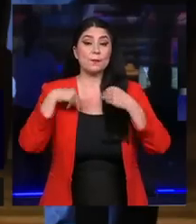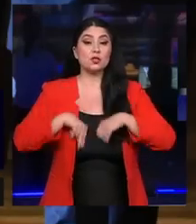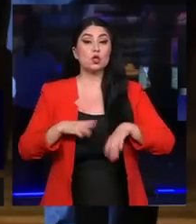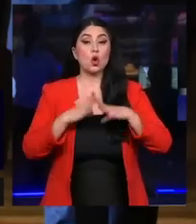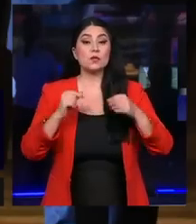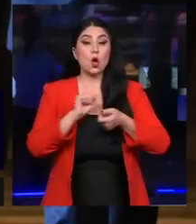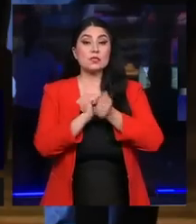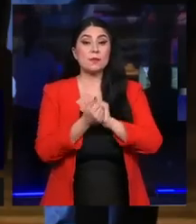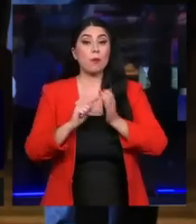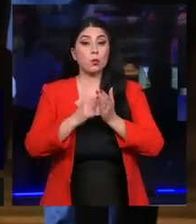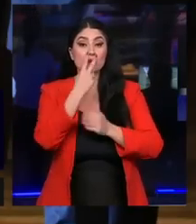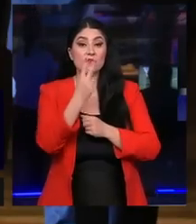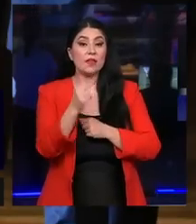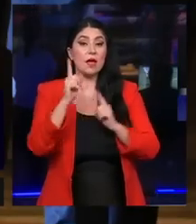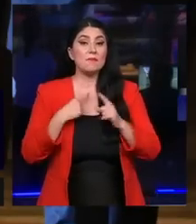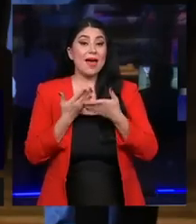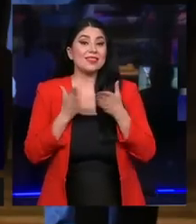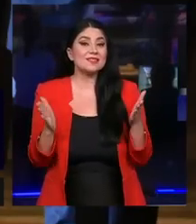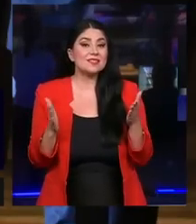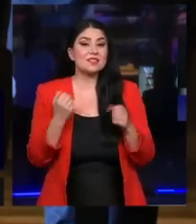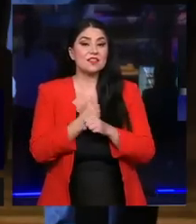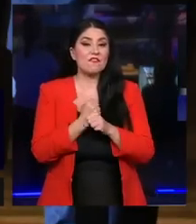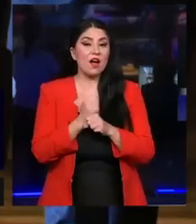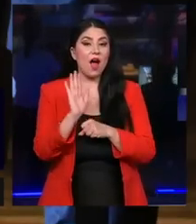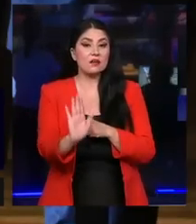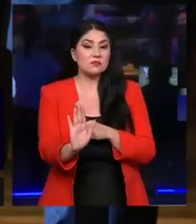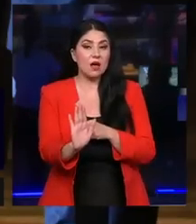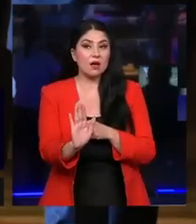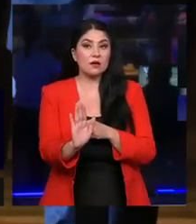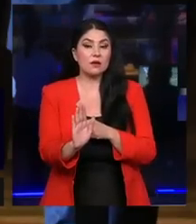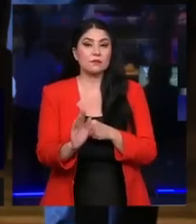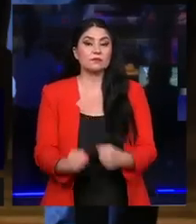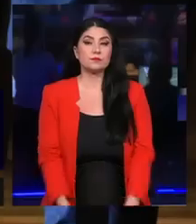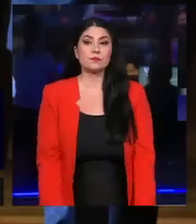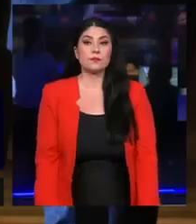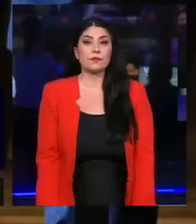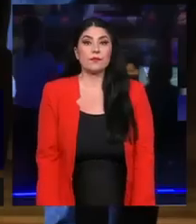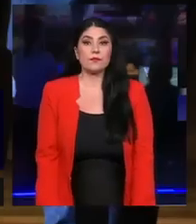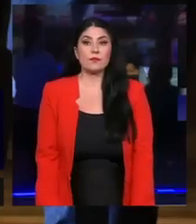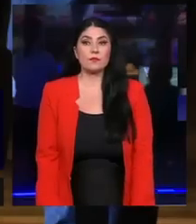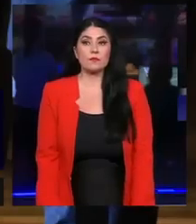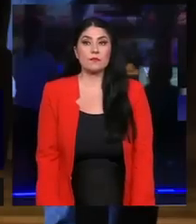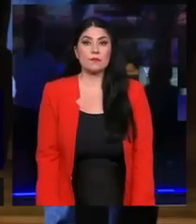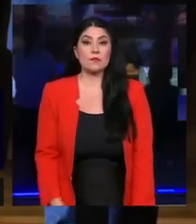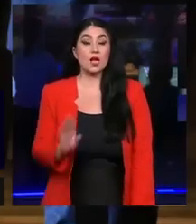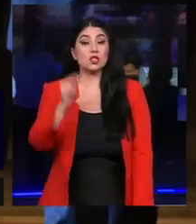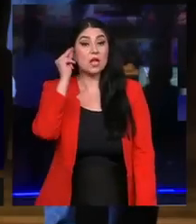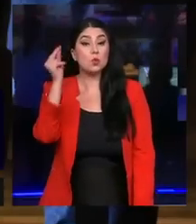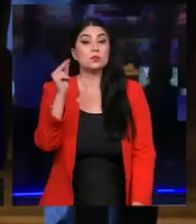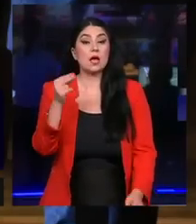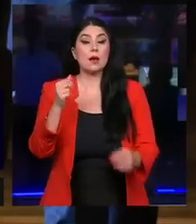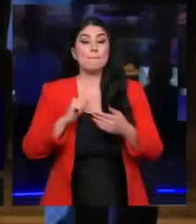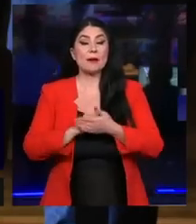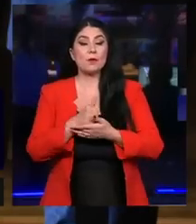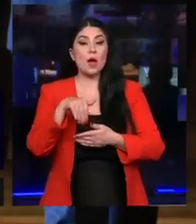schimbat poziția, dacă este mai deschis la o astfel de acțiune a României. Practic, acest anunț al